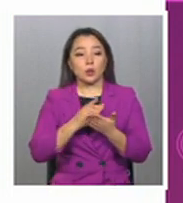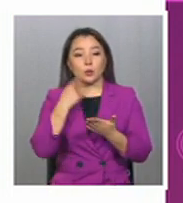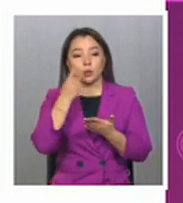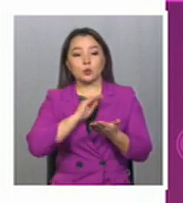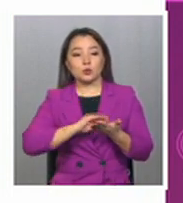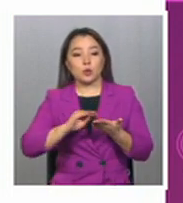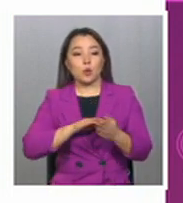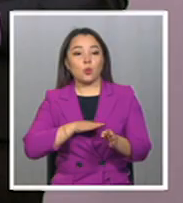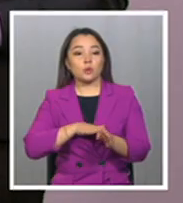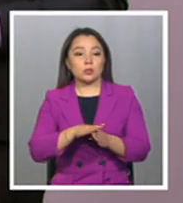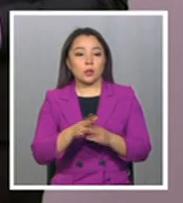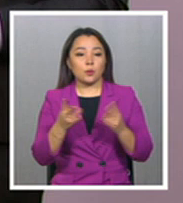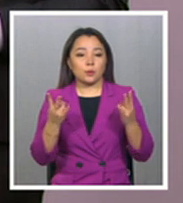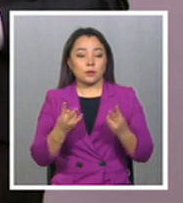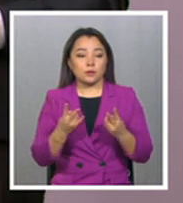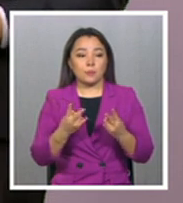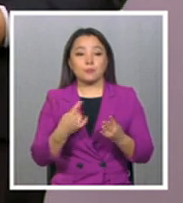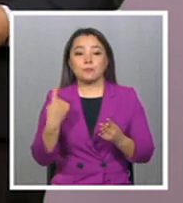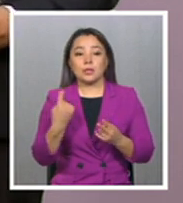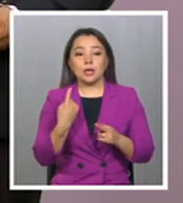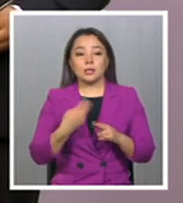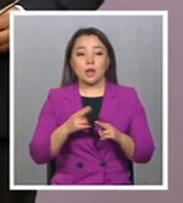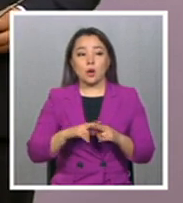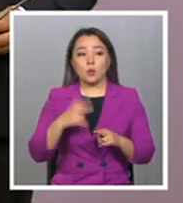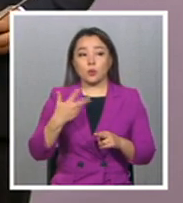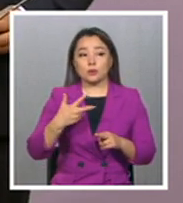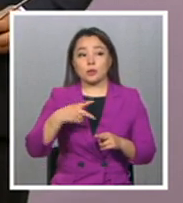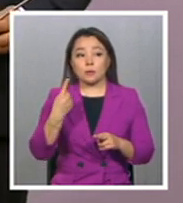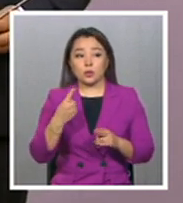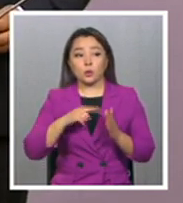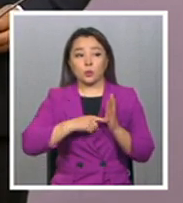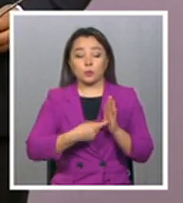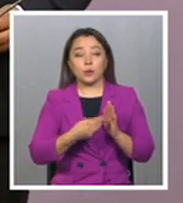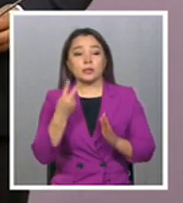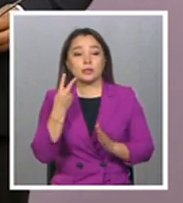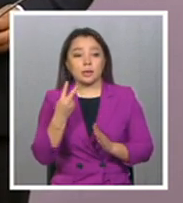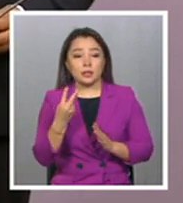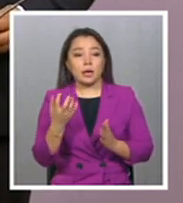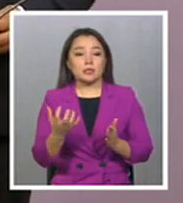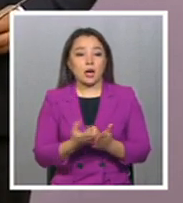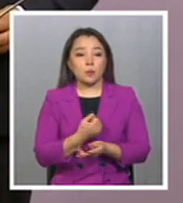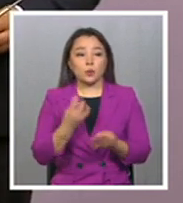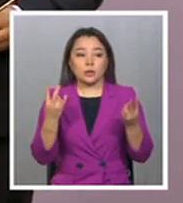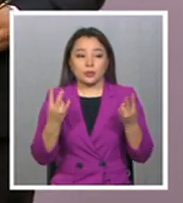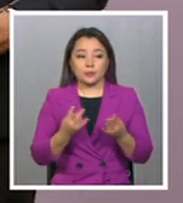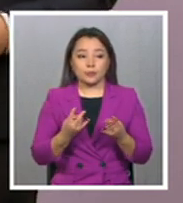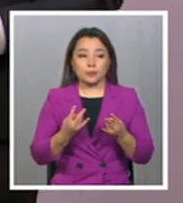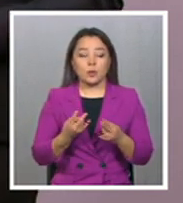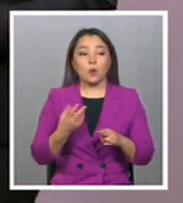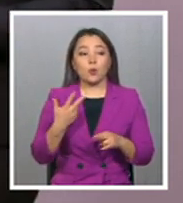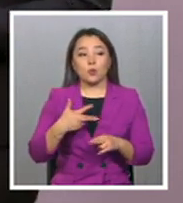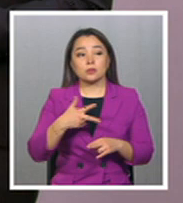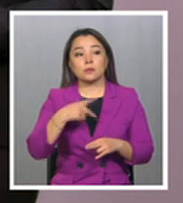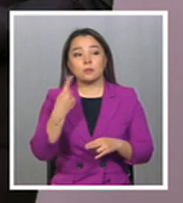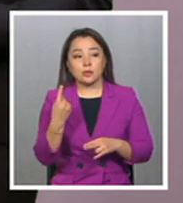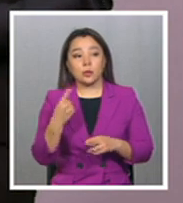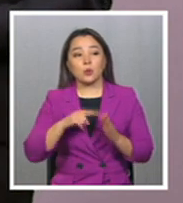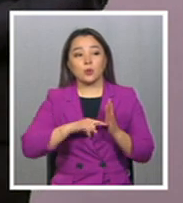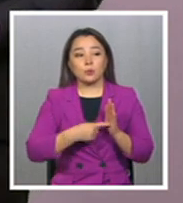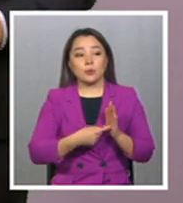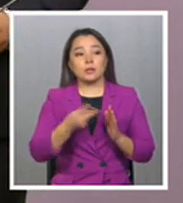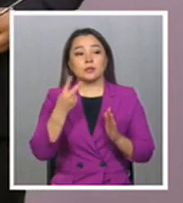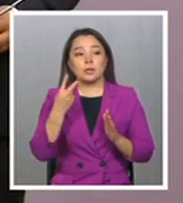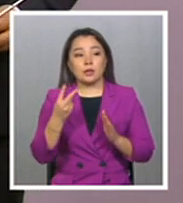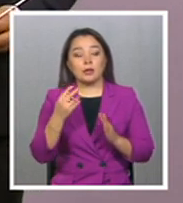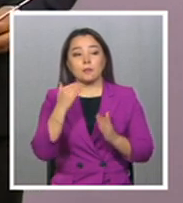орындаңдар. Алдымен 31 мен 2-нің көбейтіндісін табайық. 31 мен 2-ні